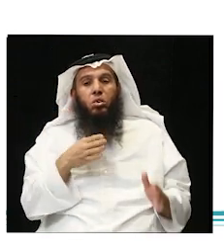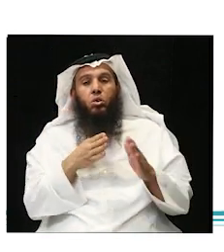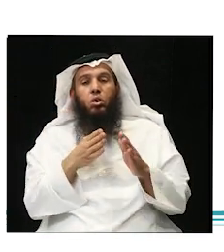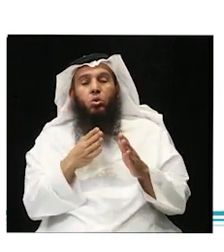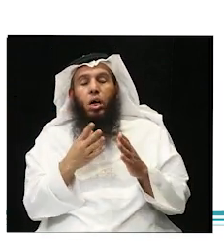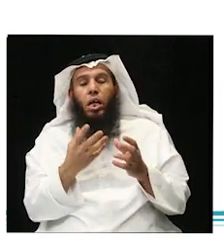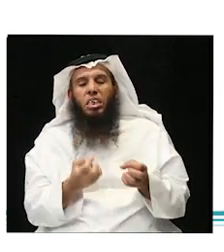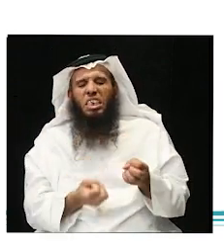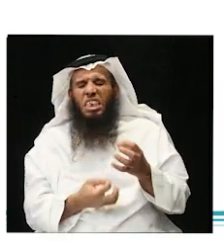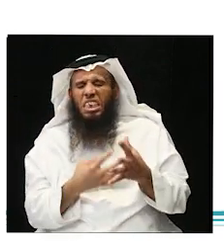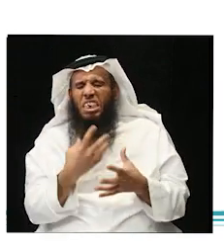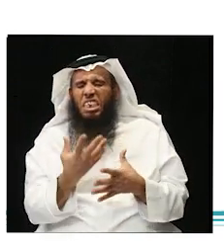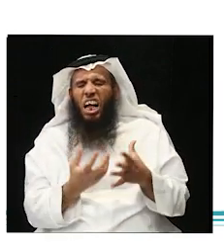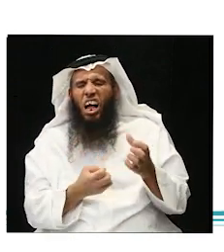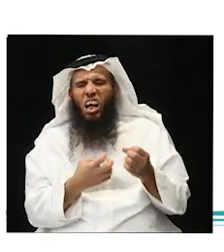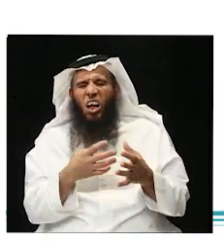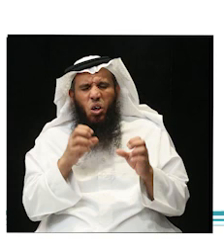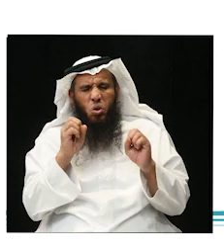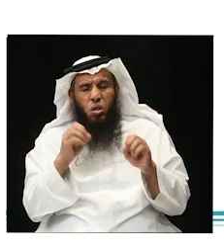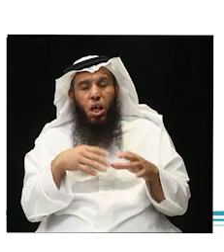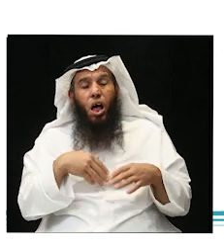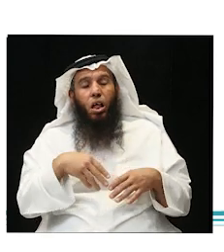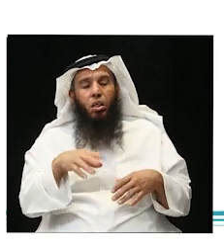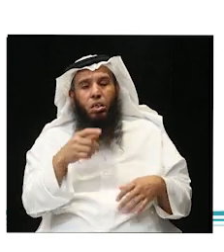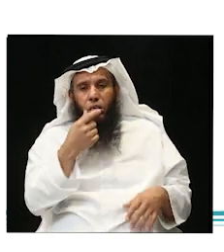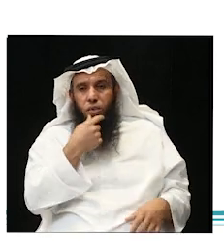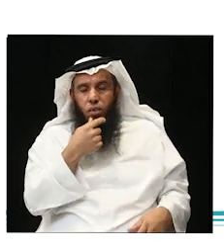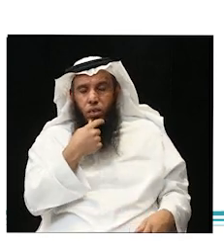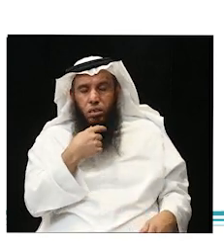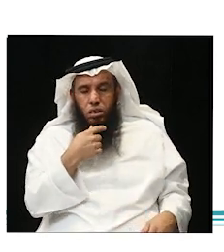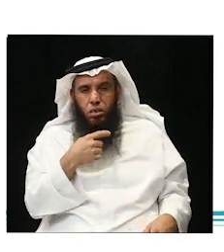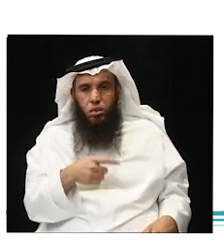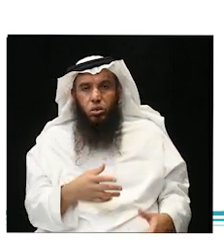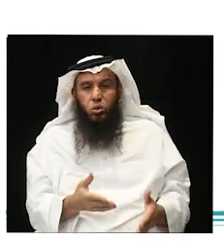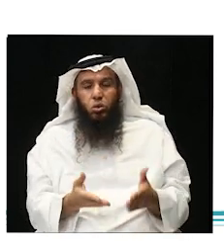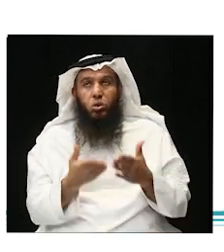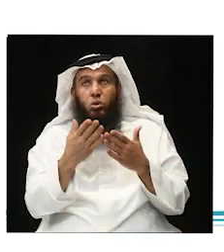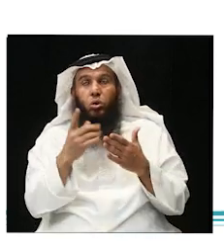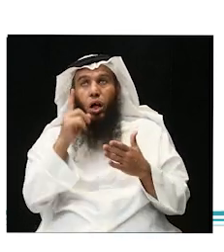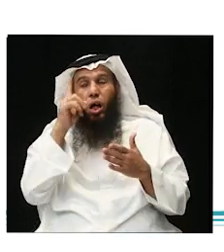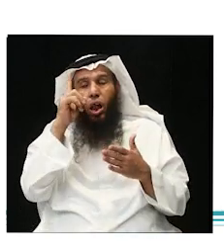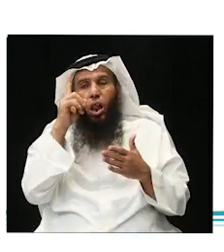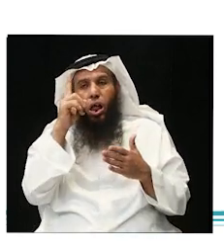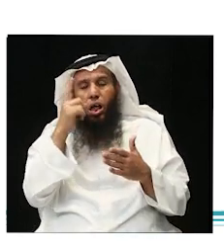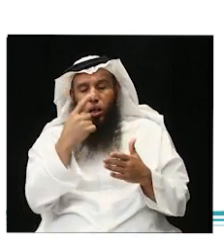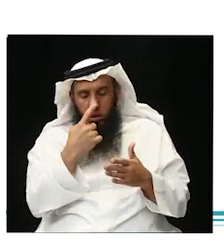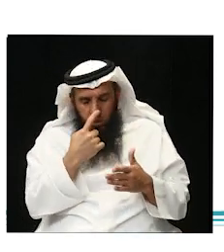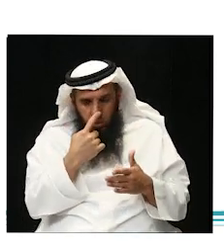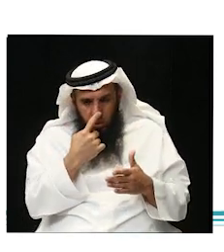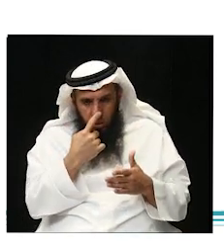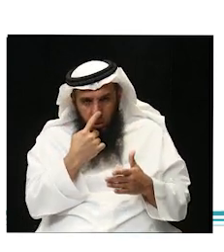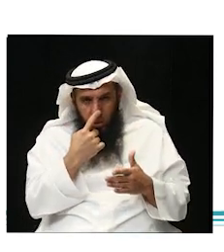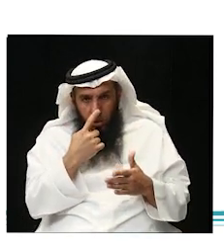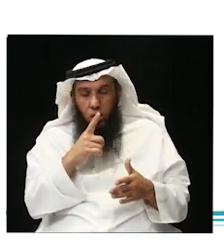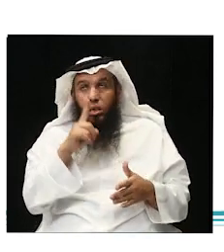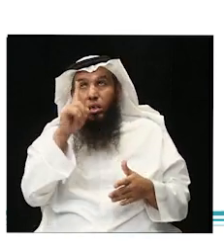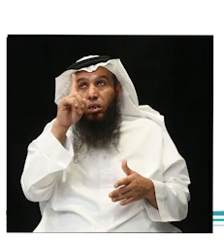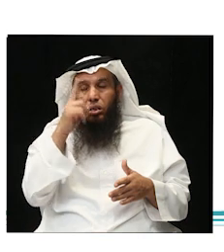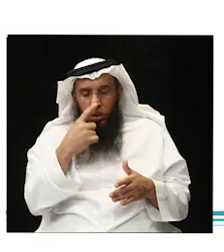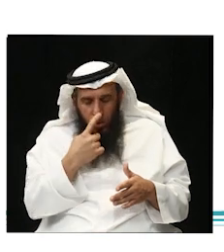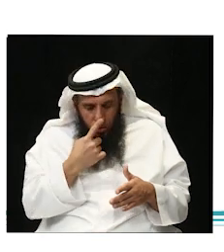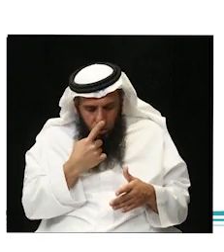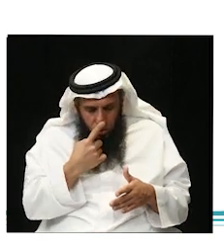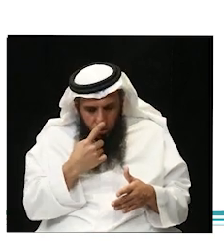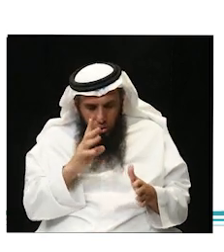العبادات، أن الدعاء محبوب عند الله سبحانه وتعالى. في الدعاء إظهار الذل والخضوع له سبحانه وتعالى.